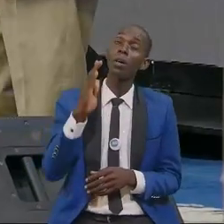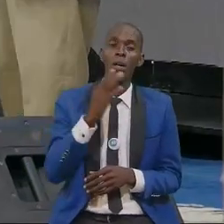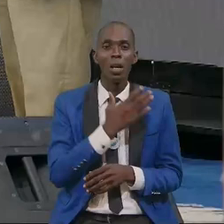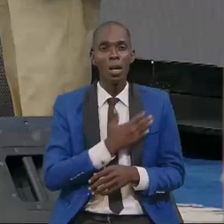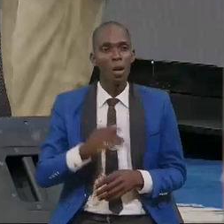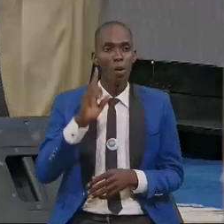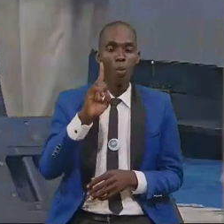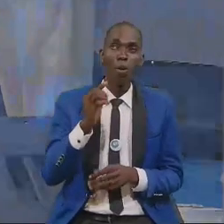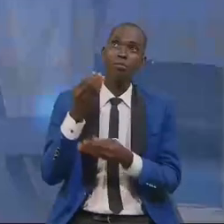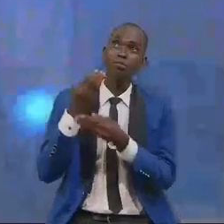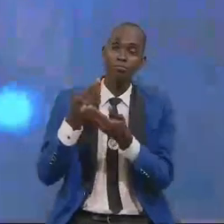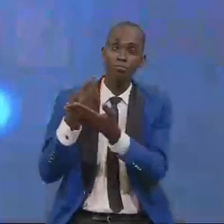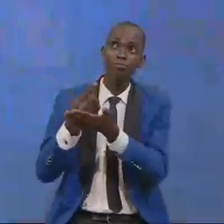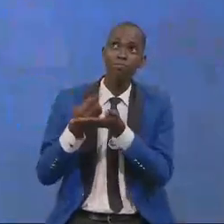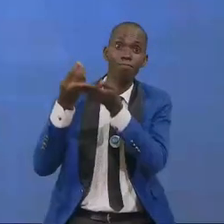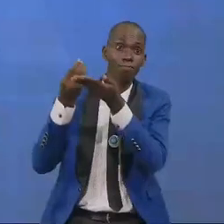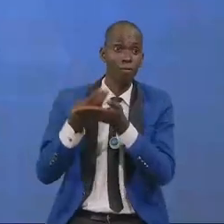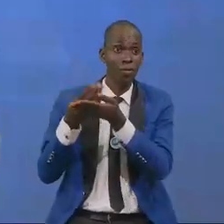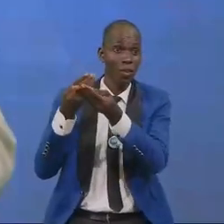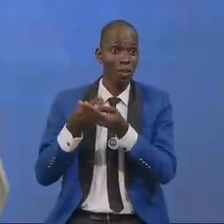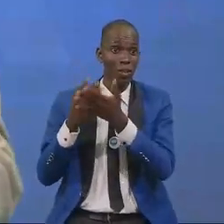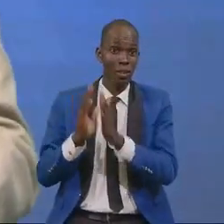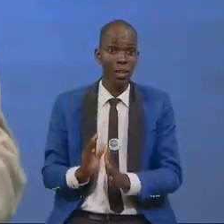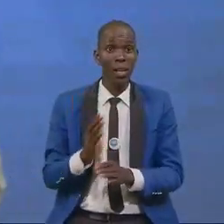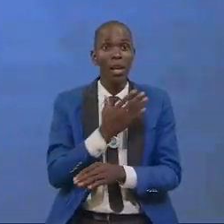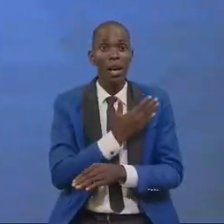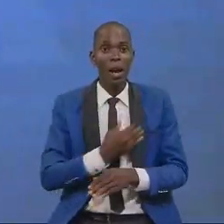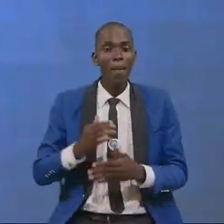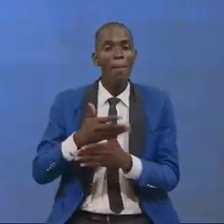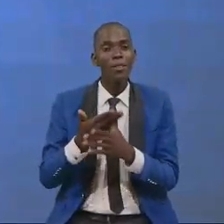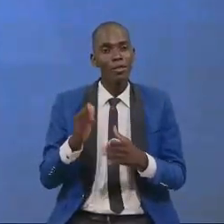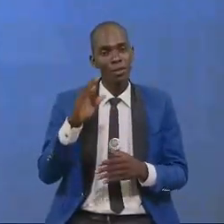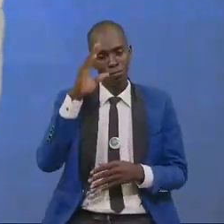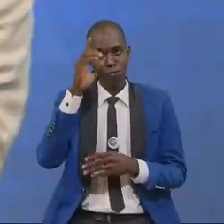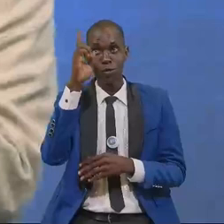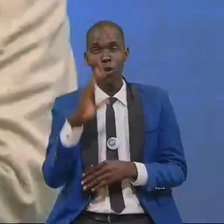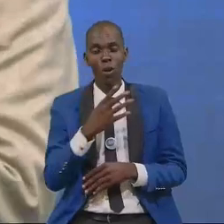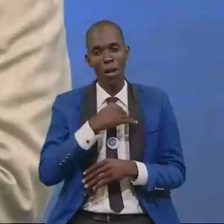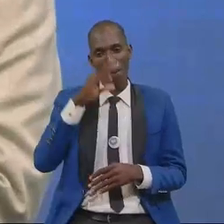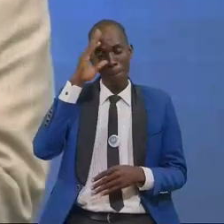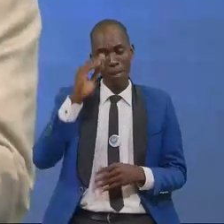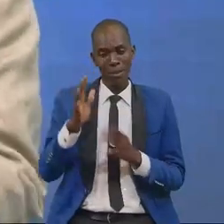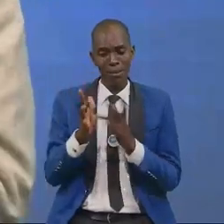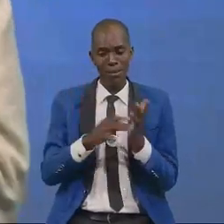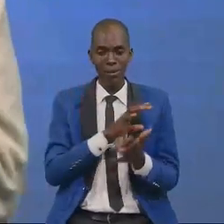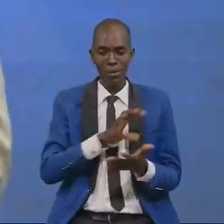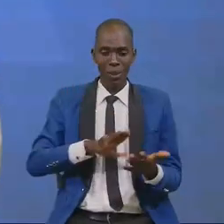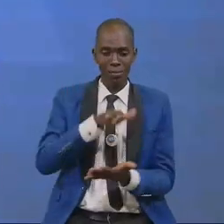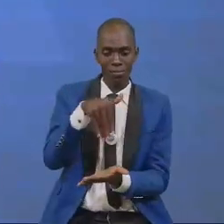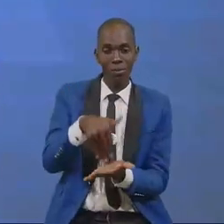saint médiateur entre Dieu et les hommes Jésus-Christ homme verset 6